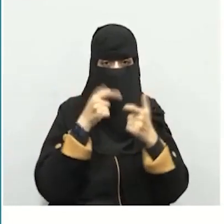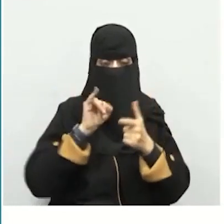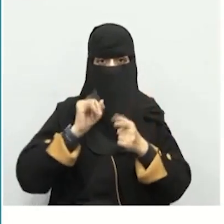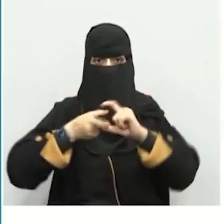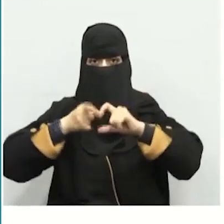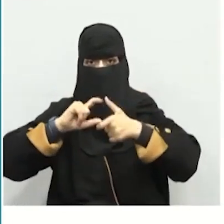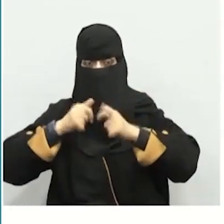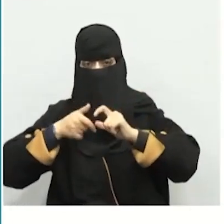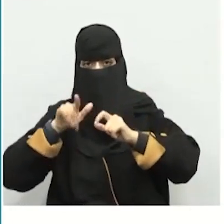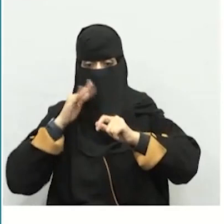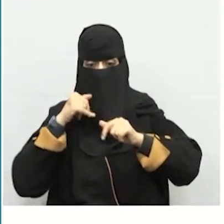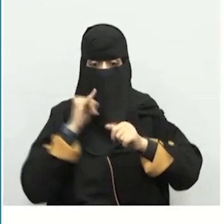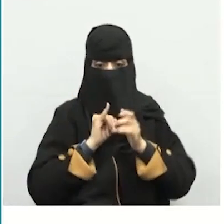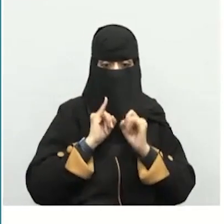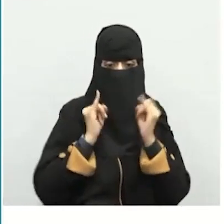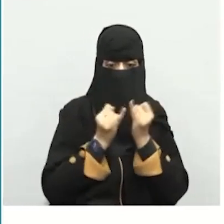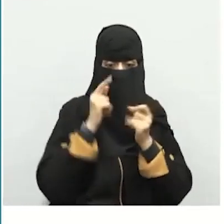الوطني.